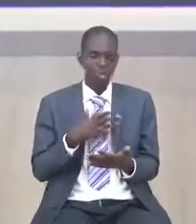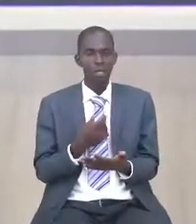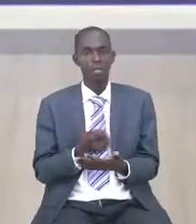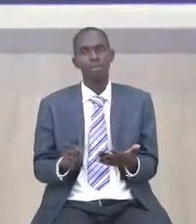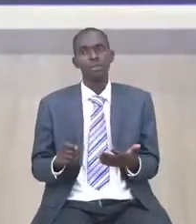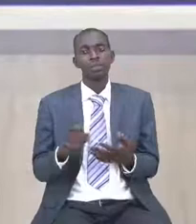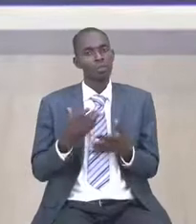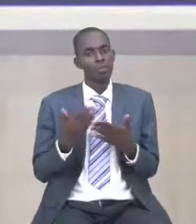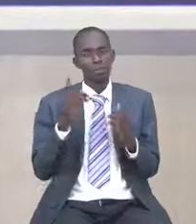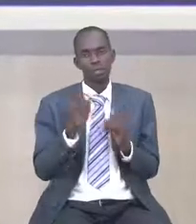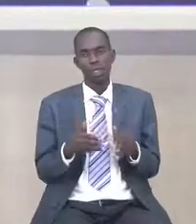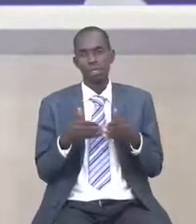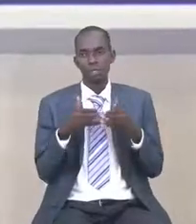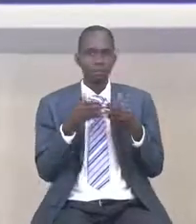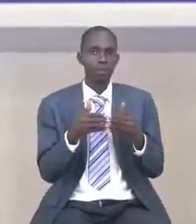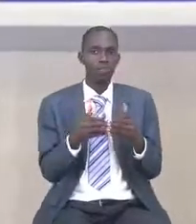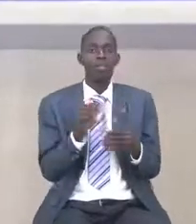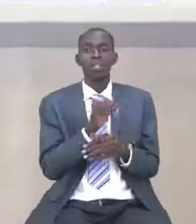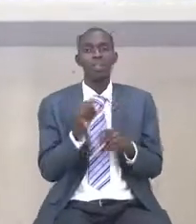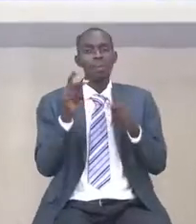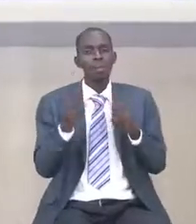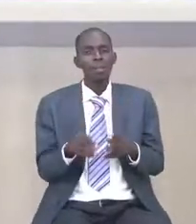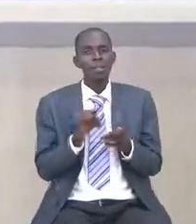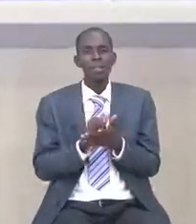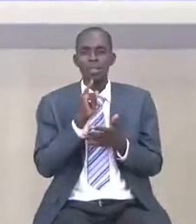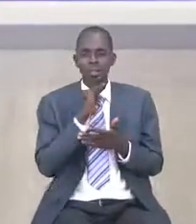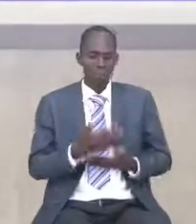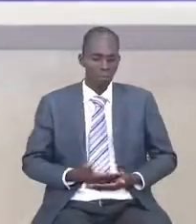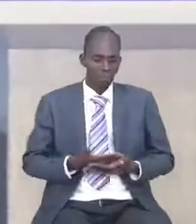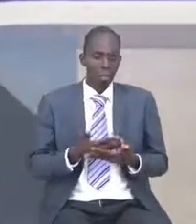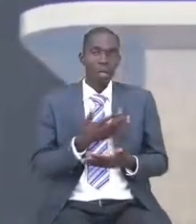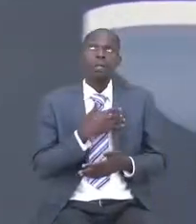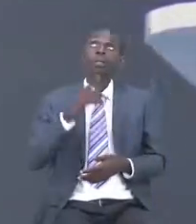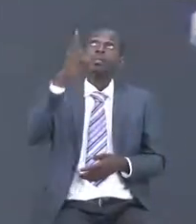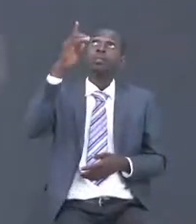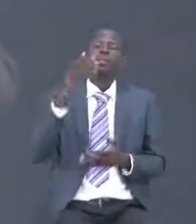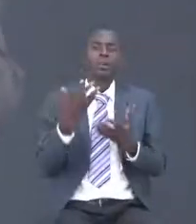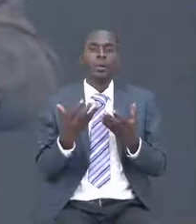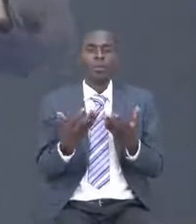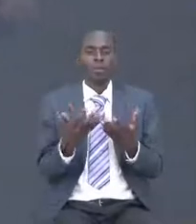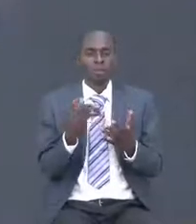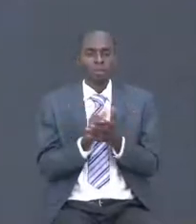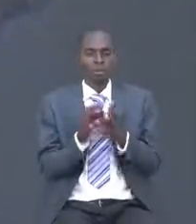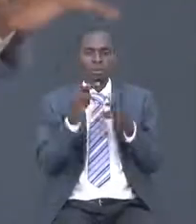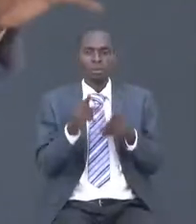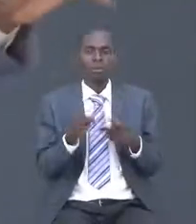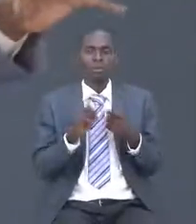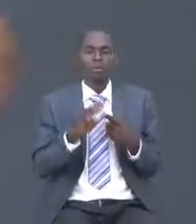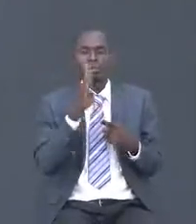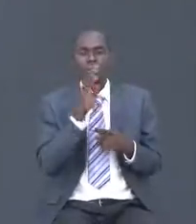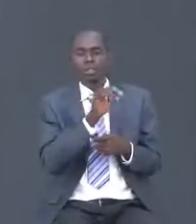doit lire et écrire afin de diriger. Une personne née et